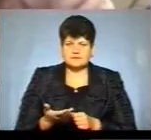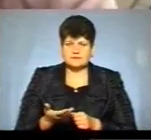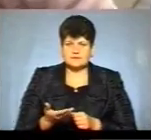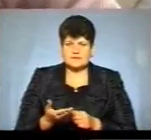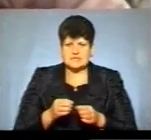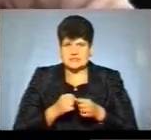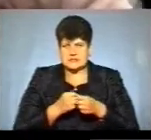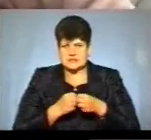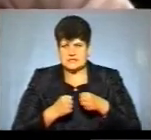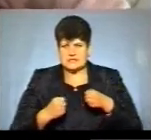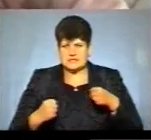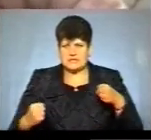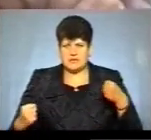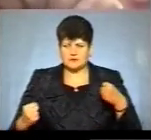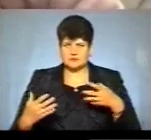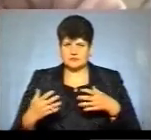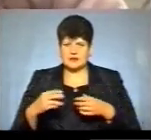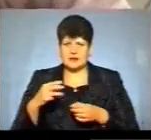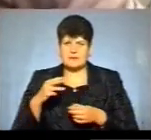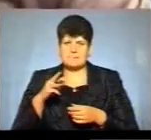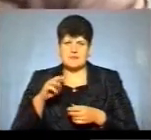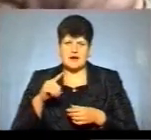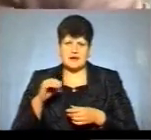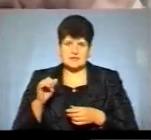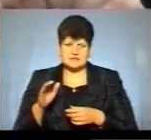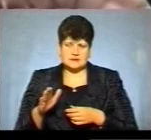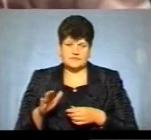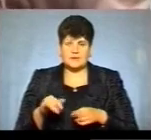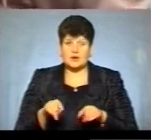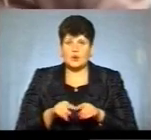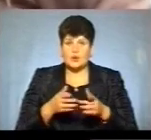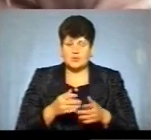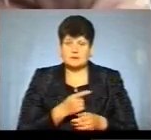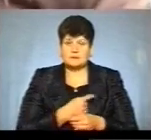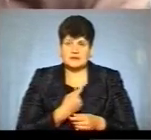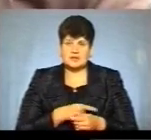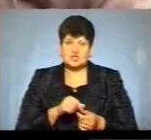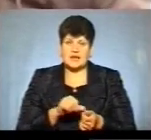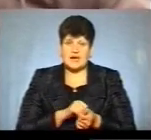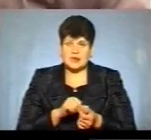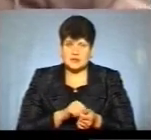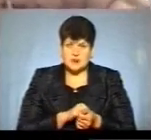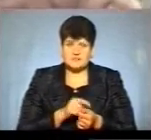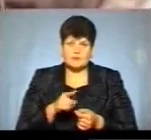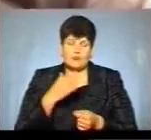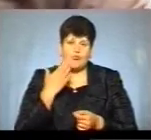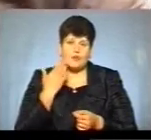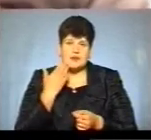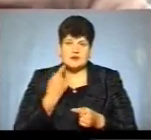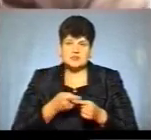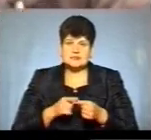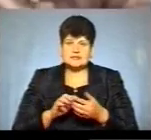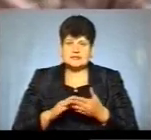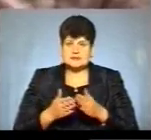струнами натягнутими замість м'язів. І от медичний канабіс, він полегшує такі